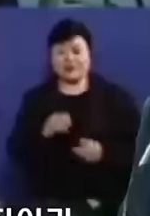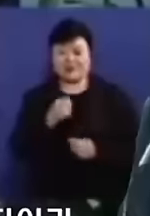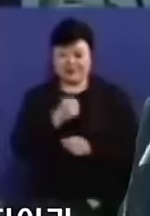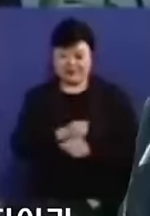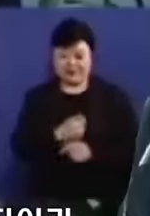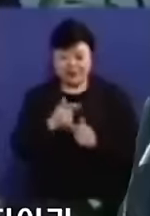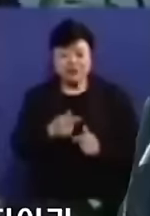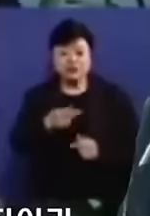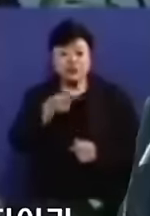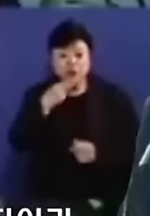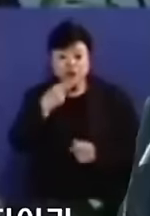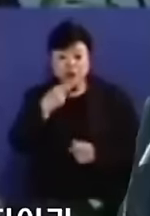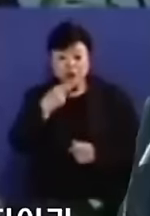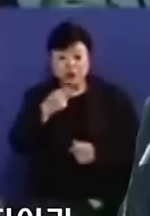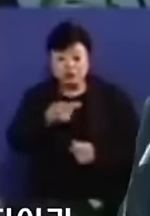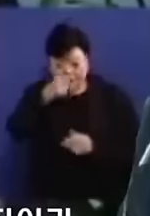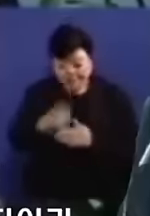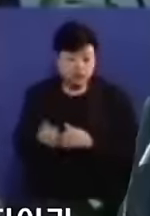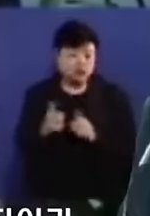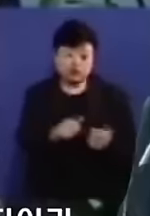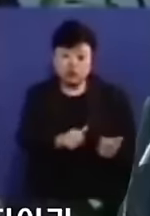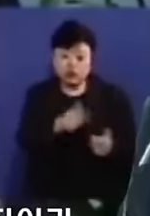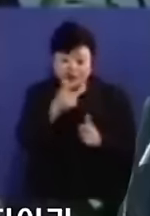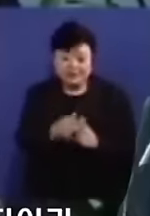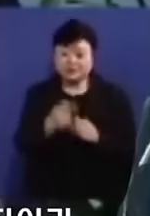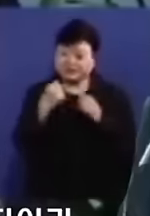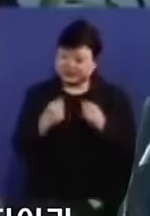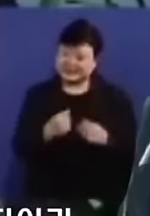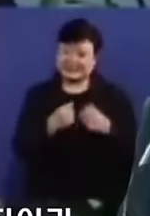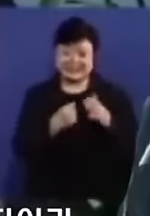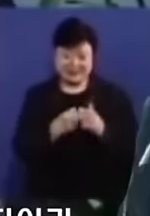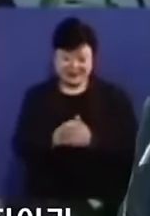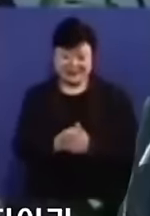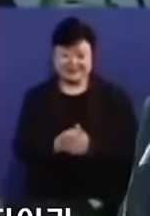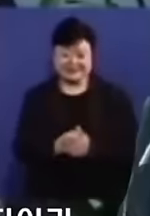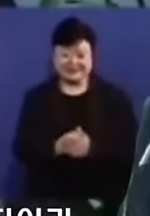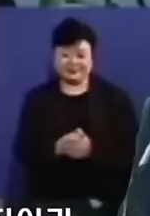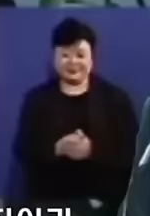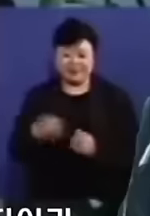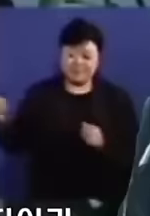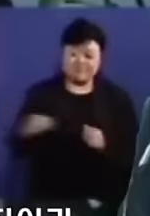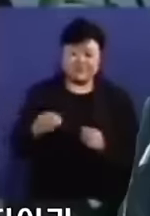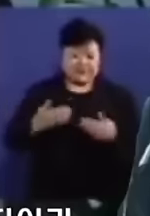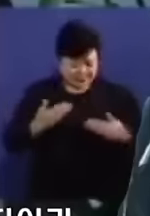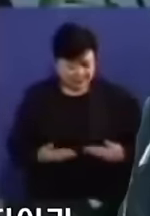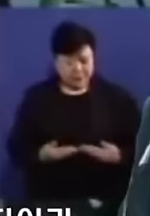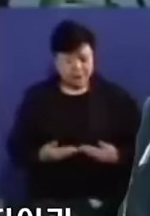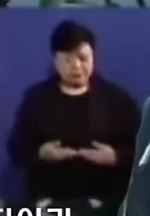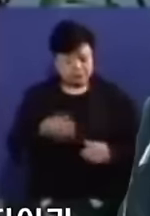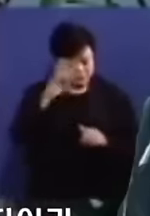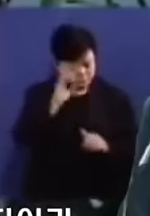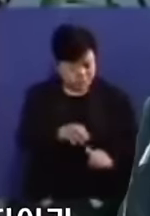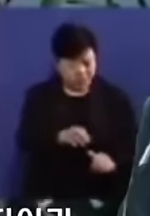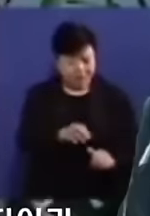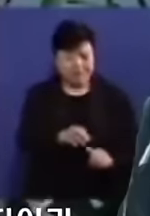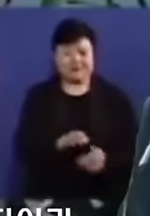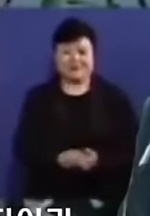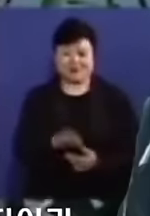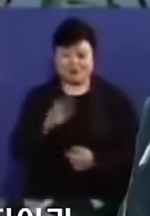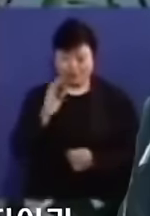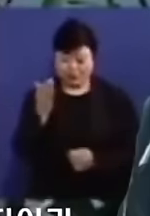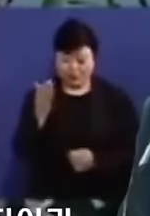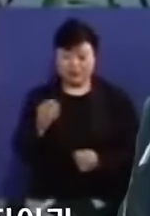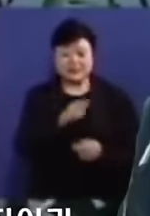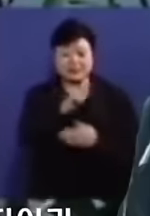예수님 없었으면 물에 빠져 죽었을 것인데 예수님이 계시니까 풍랑을 잠잠케 해주신다. 우리에도 한 가지인 것입니다.